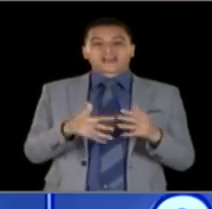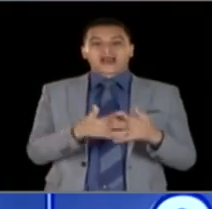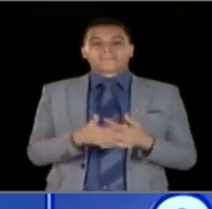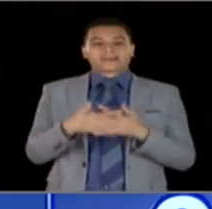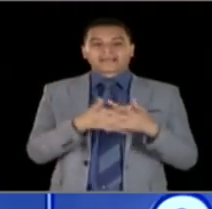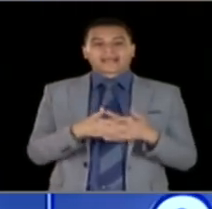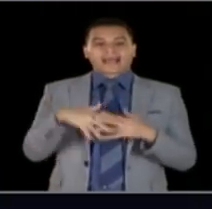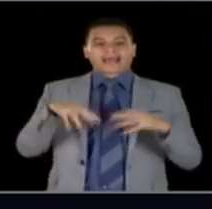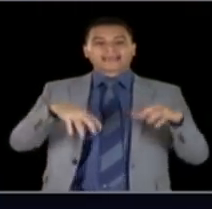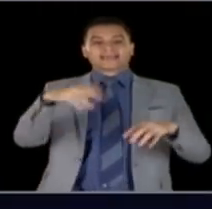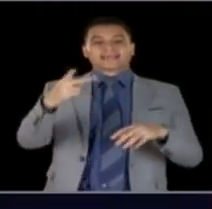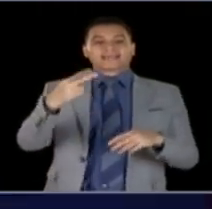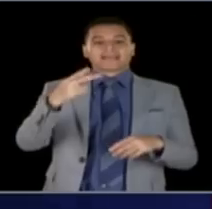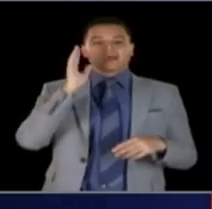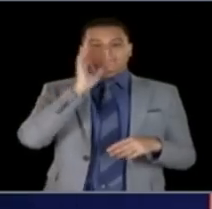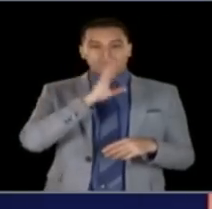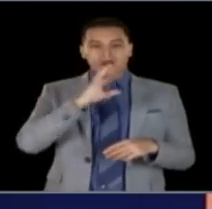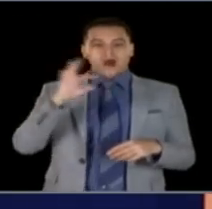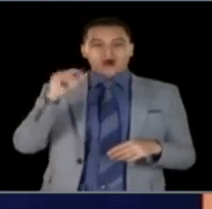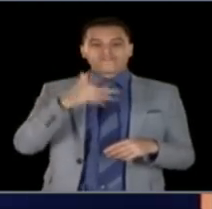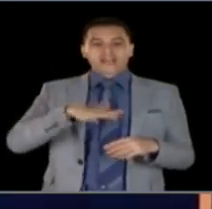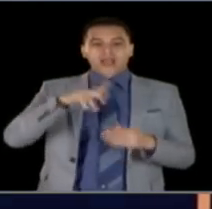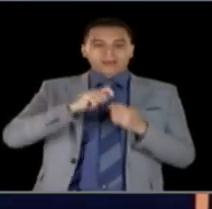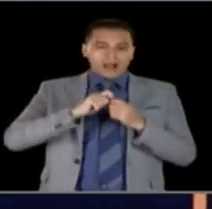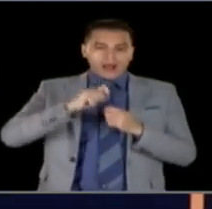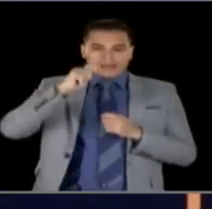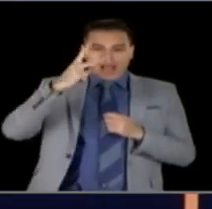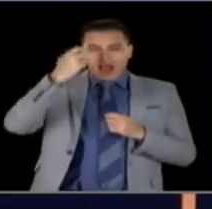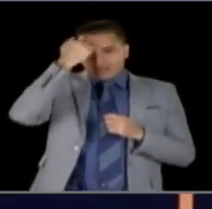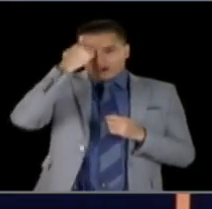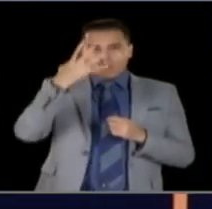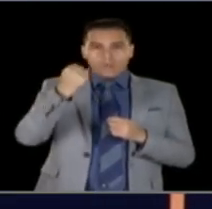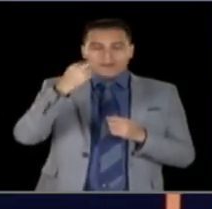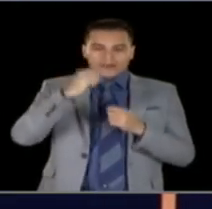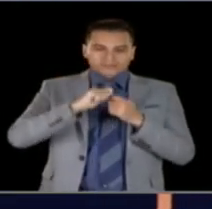هي؟ ارتفاعها 2040 متر.